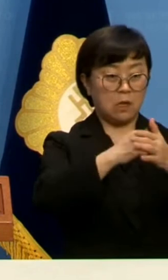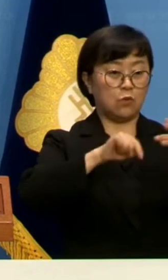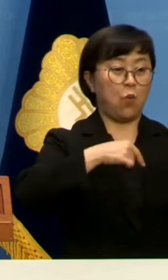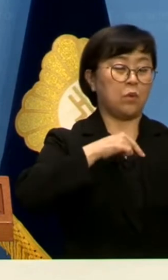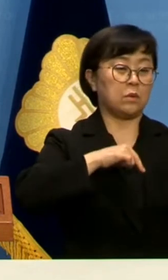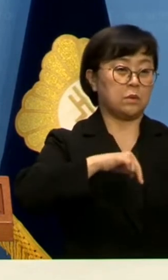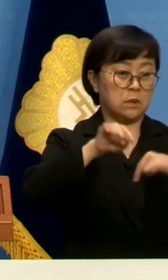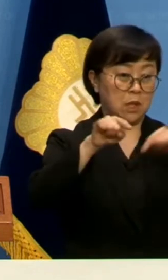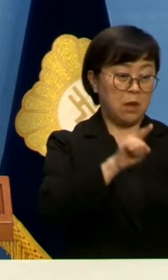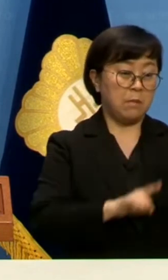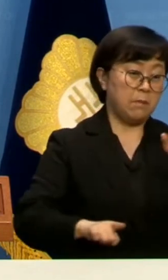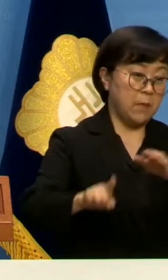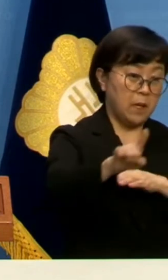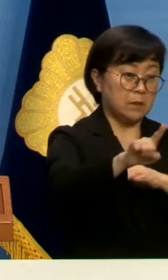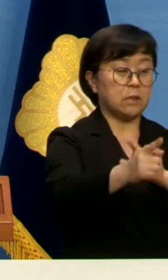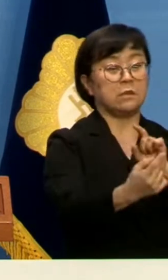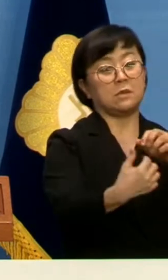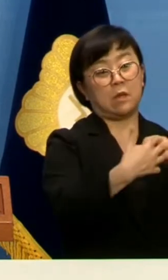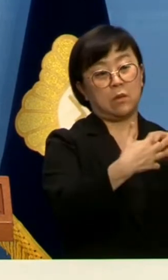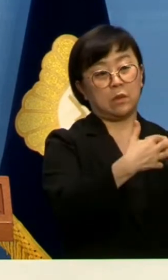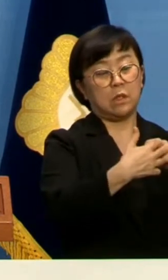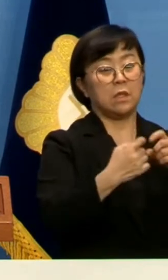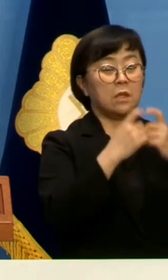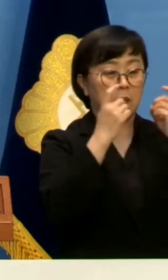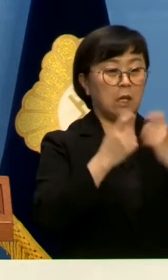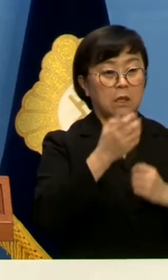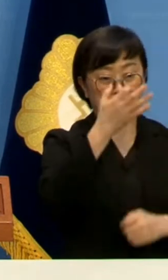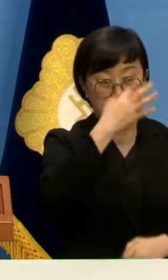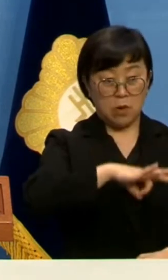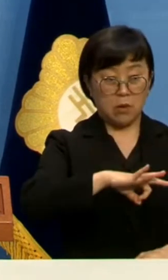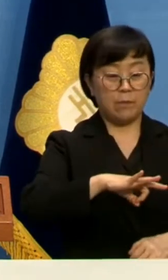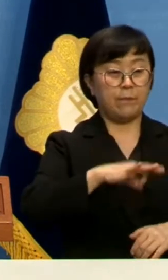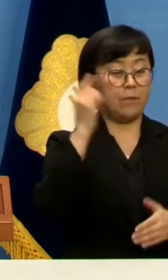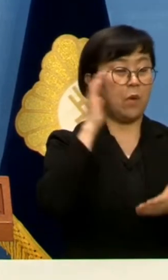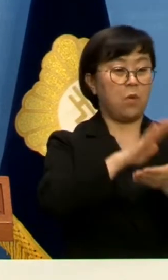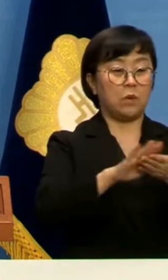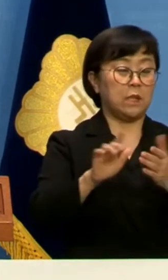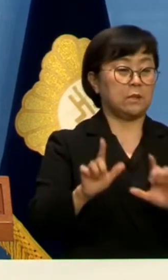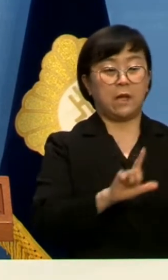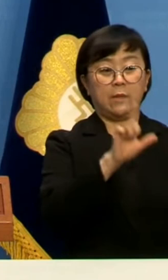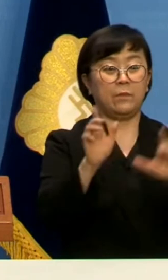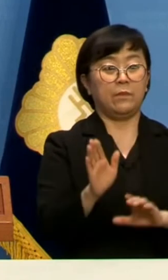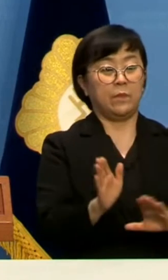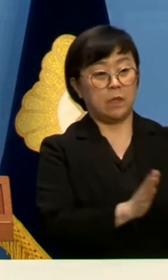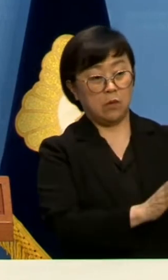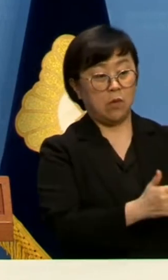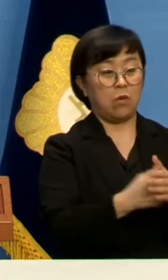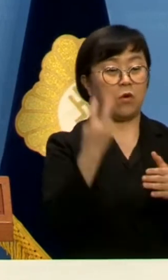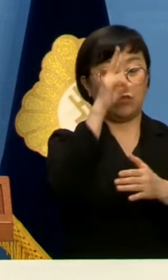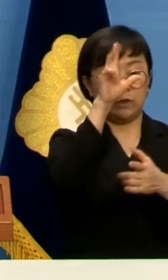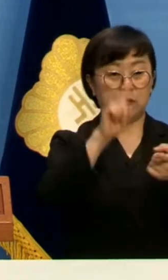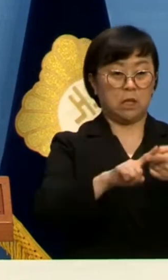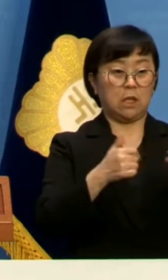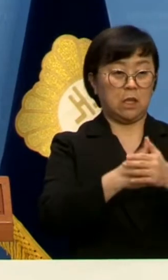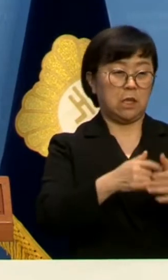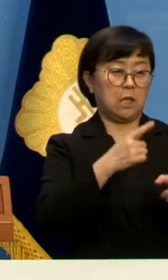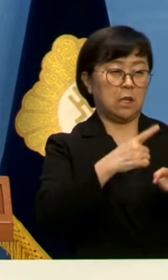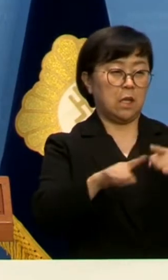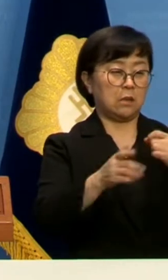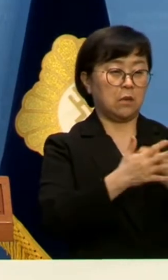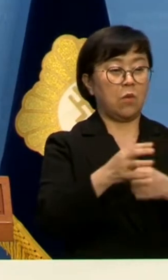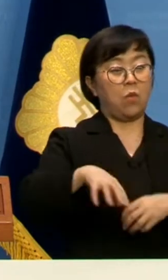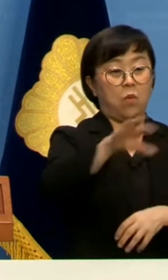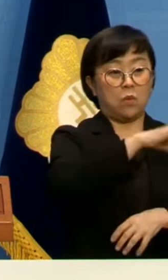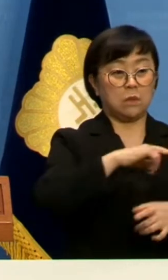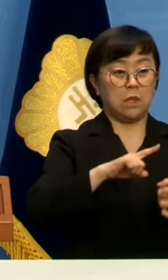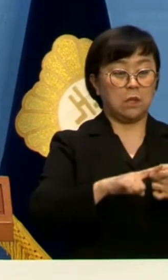맞서 싸운 투사입니다. 개인의 영달이나 개인의 평온한 삶은 뒤로 하고 검찰의 무도한 칼날이 휘날리는